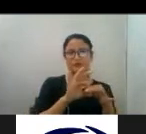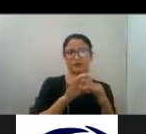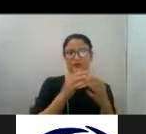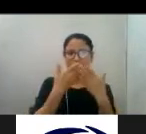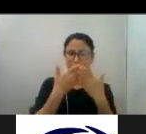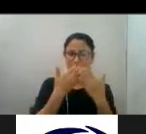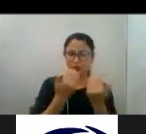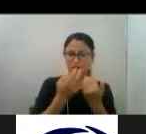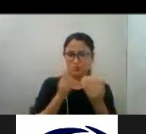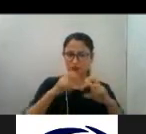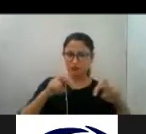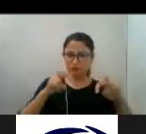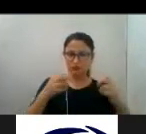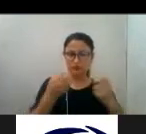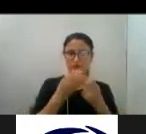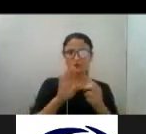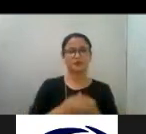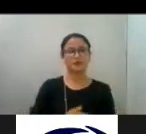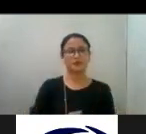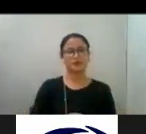थियो।